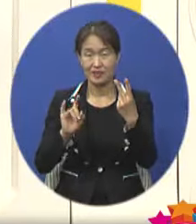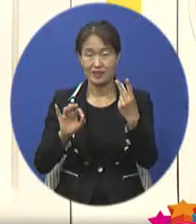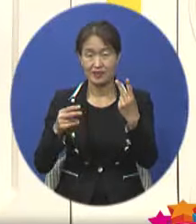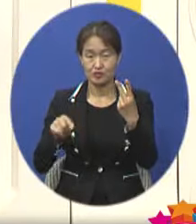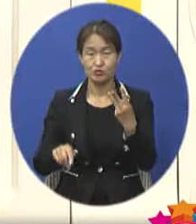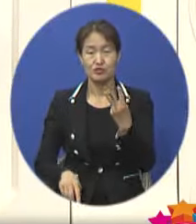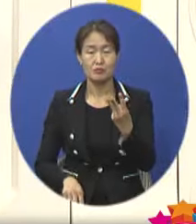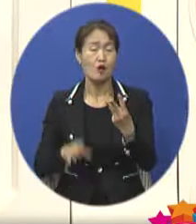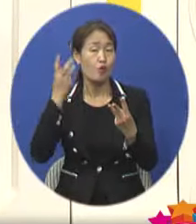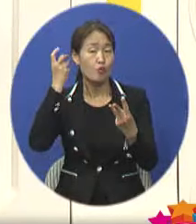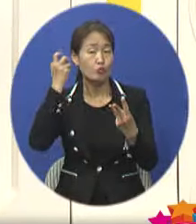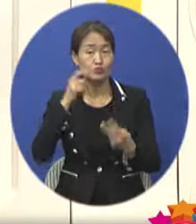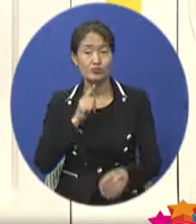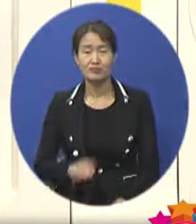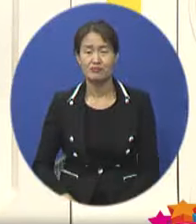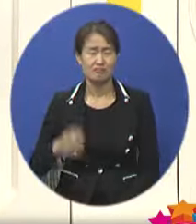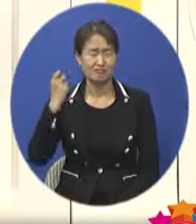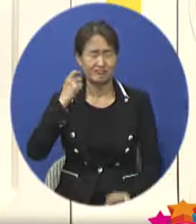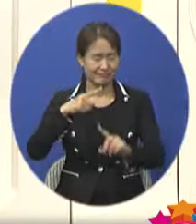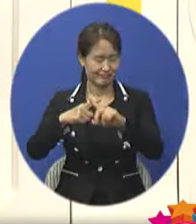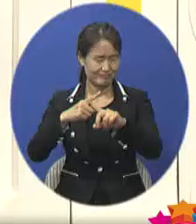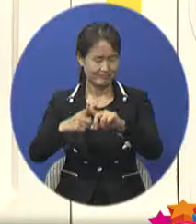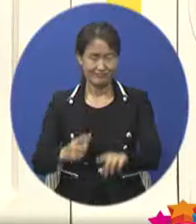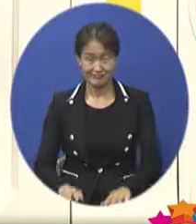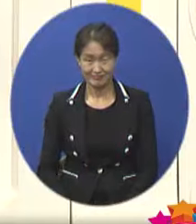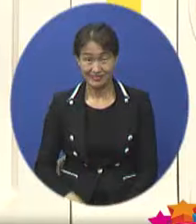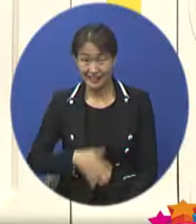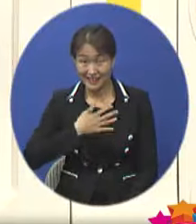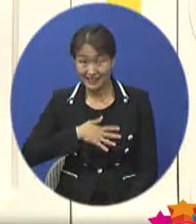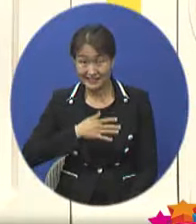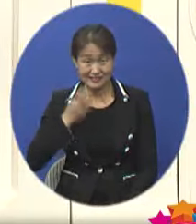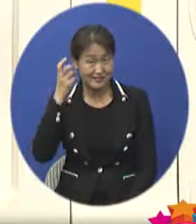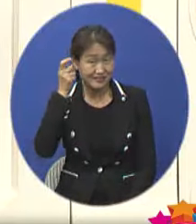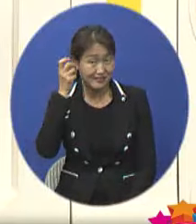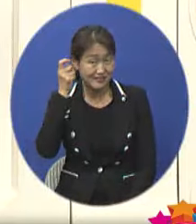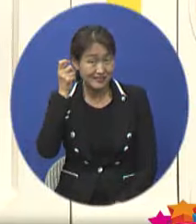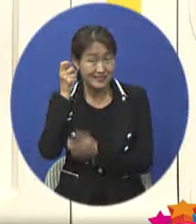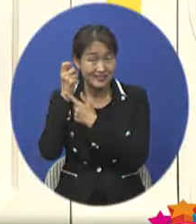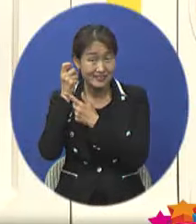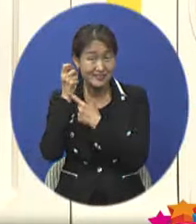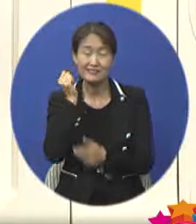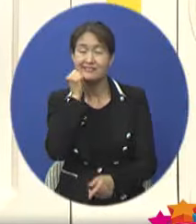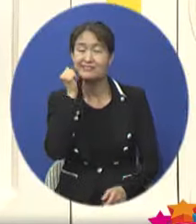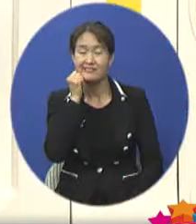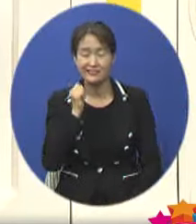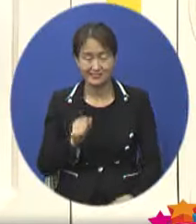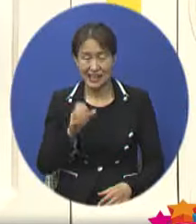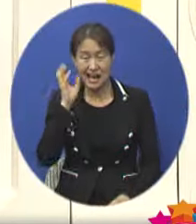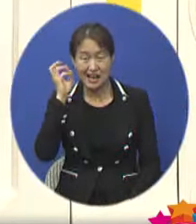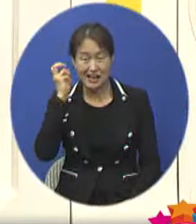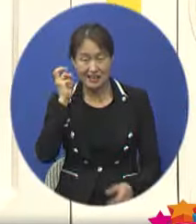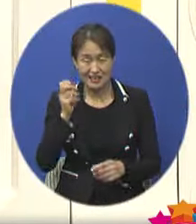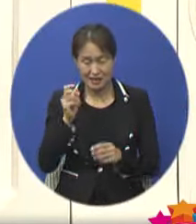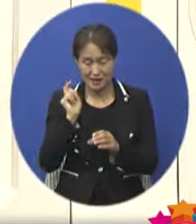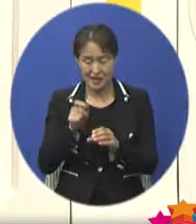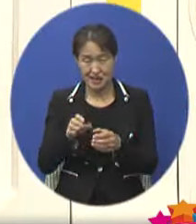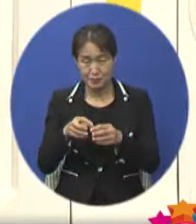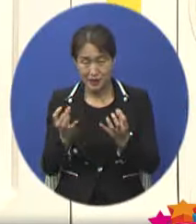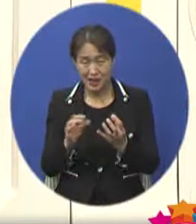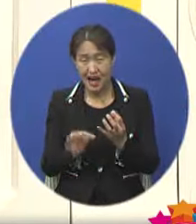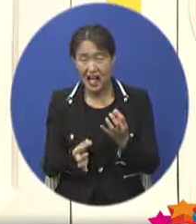앵두, 3번 호두. 호두는 그, 네. 알죠? 호두. 호두과자. 호두과자. 예. 그 깨가지고 천안에서. 안에서 천안에서 먹고.